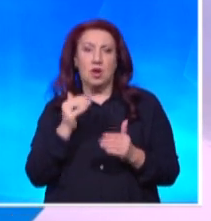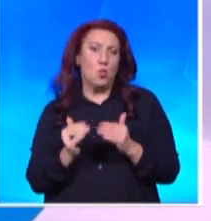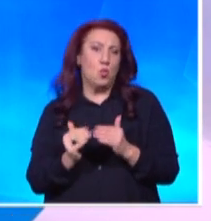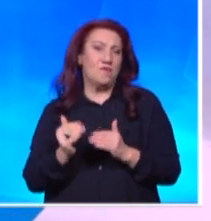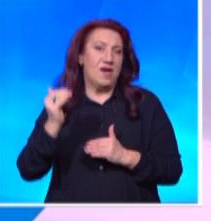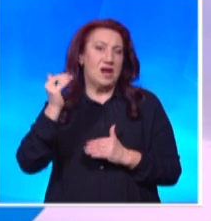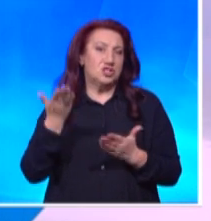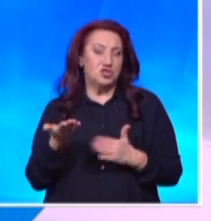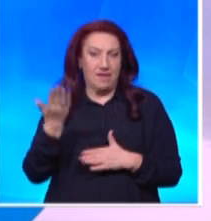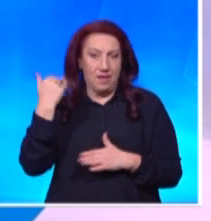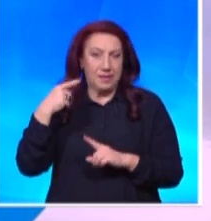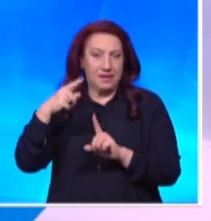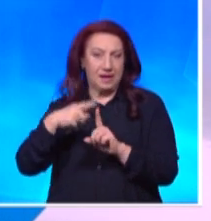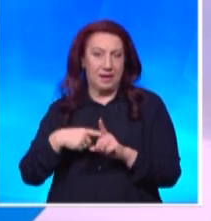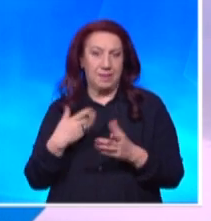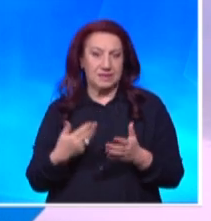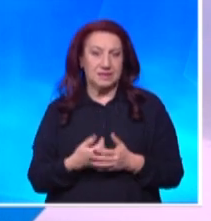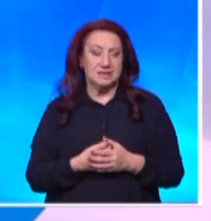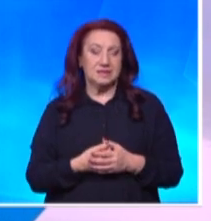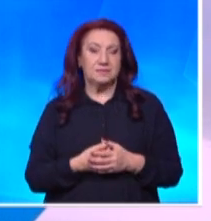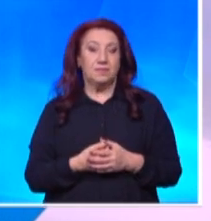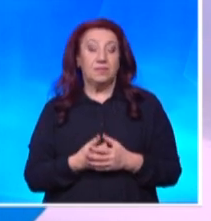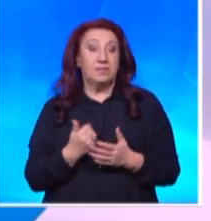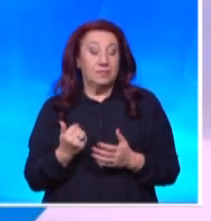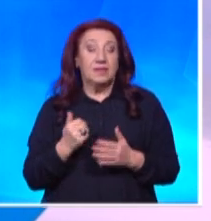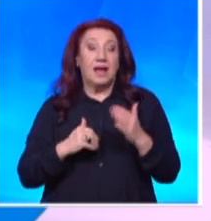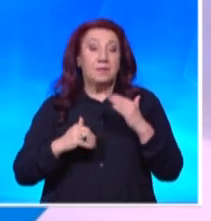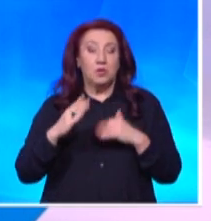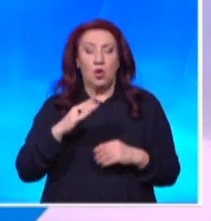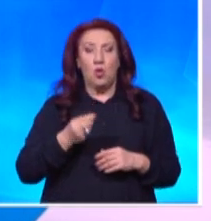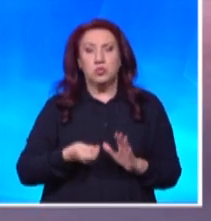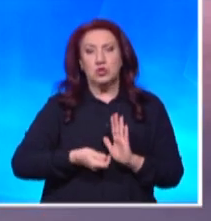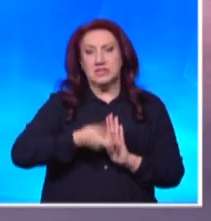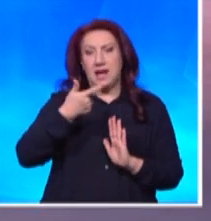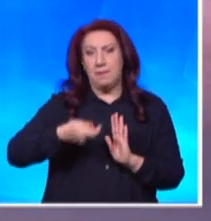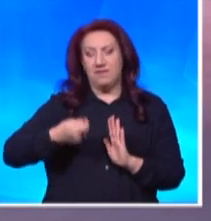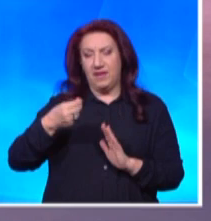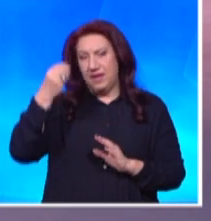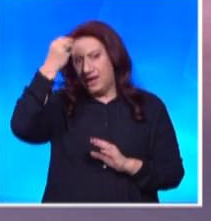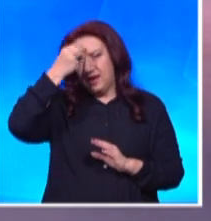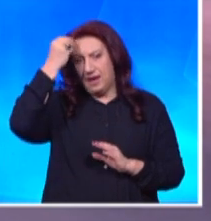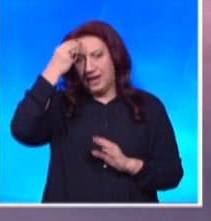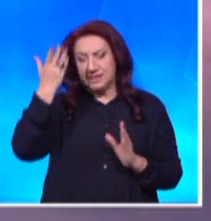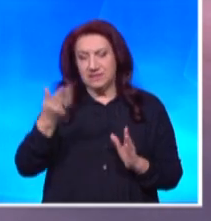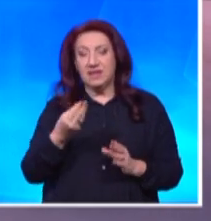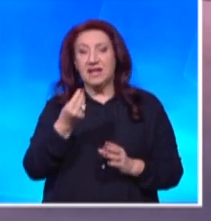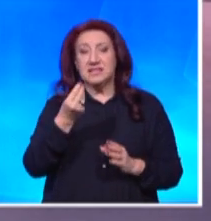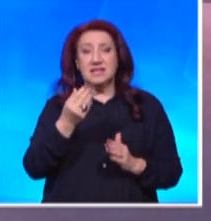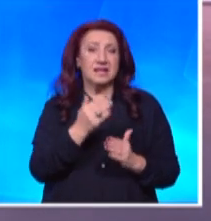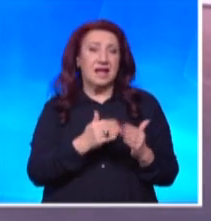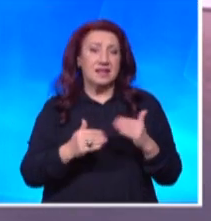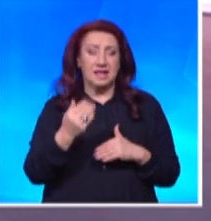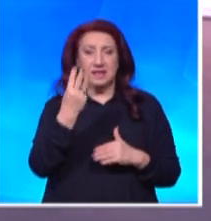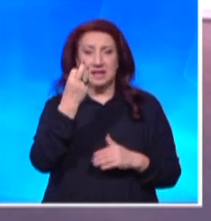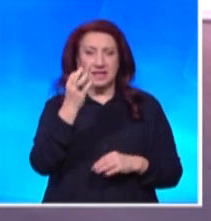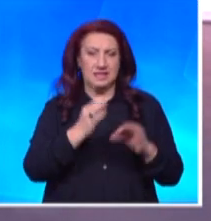данните на Националната статистика. Да, и най-съществено е поскъпването при краставиците. Цената им се увеличила с над 30 на 100,